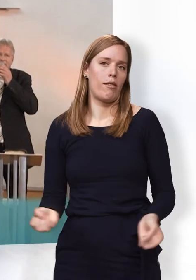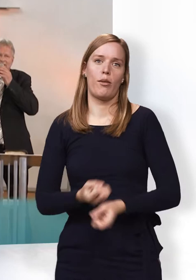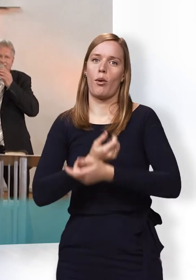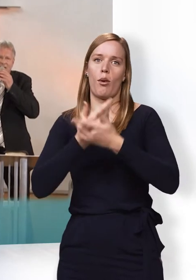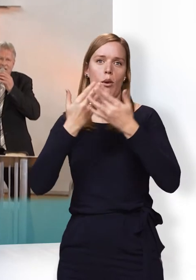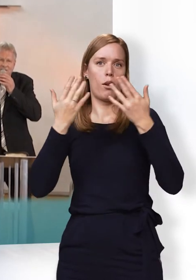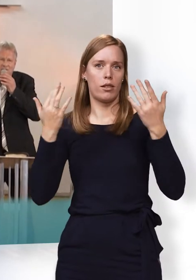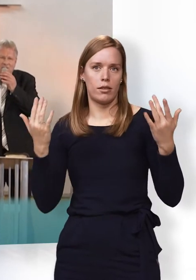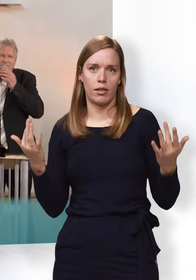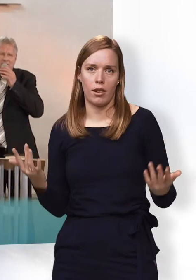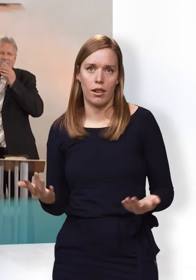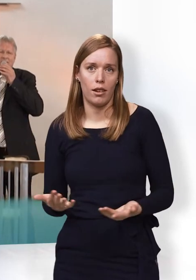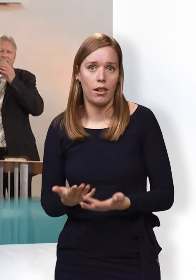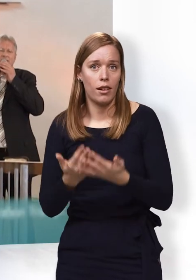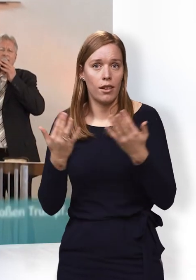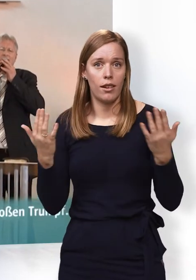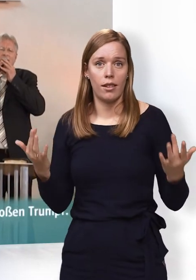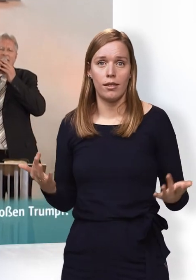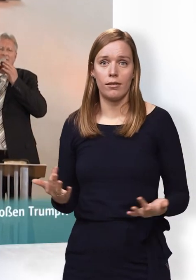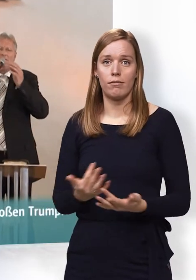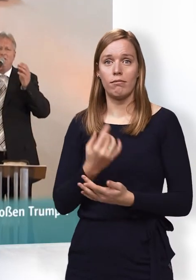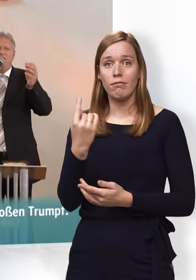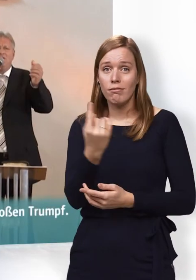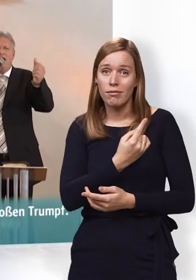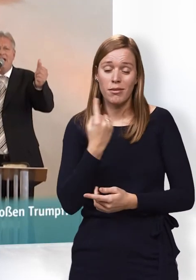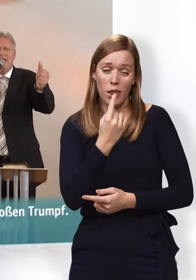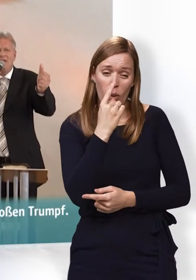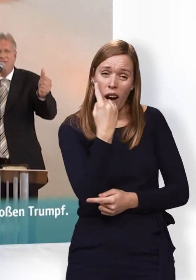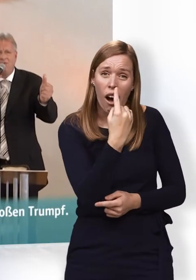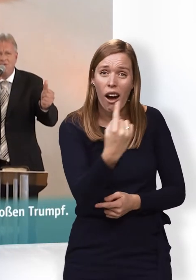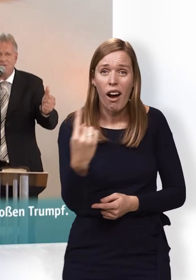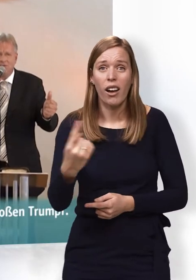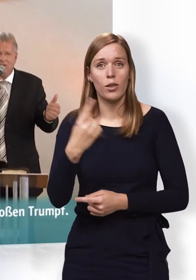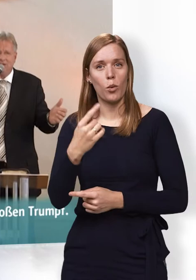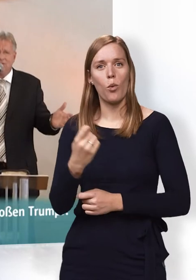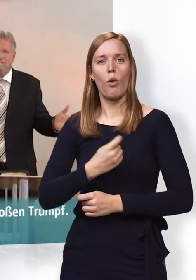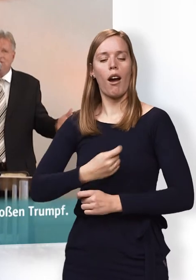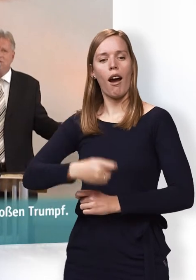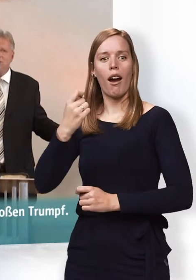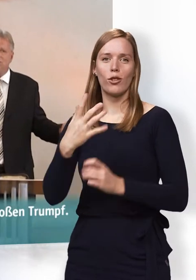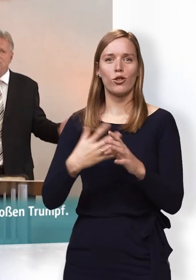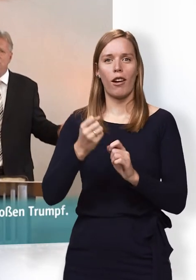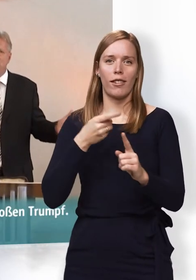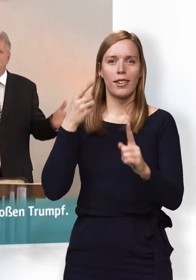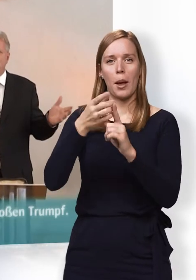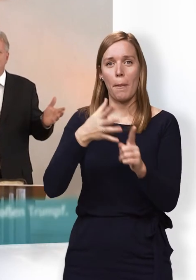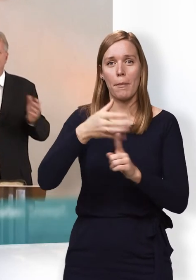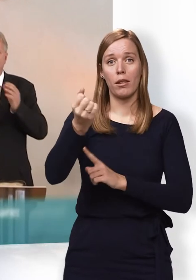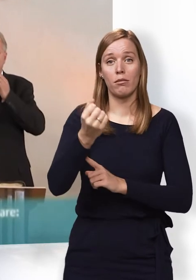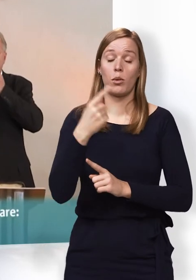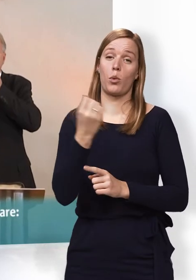Sumpf. Das wäre ein Wunder. Hätte doch nur einer von uns diesen großen